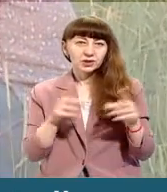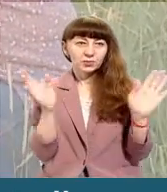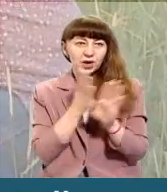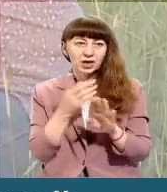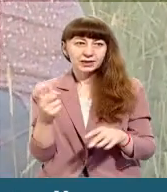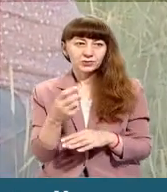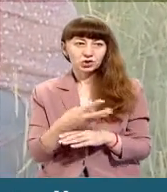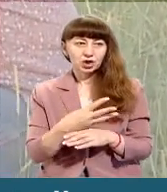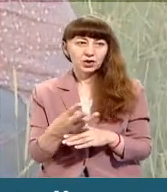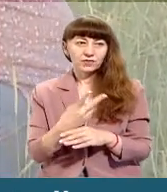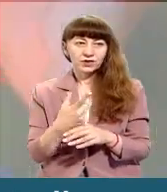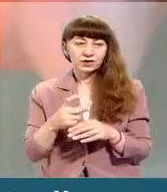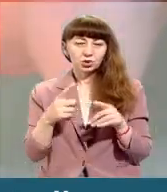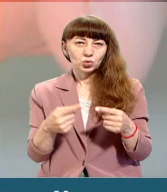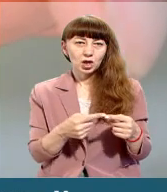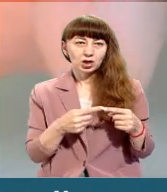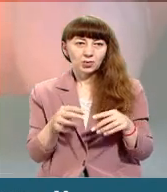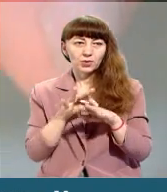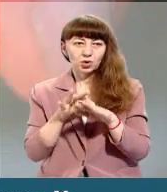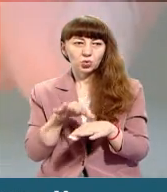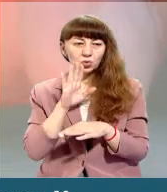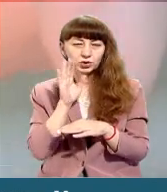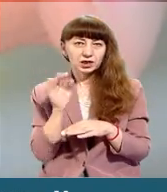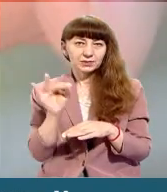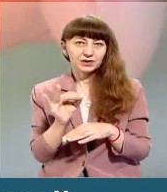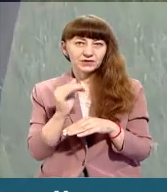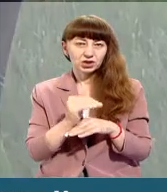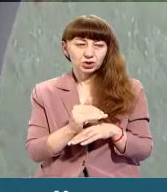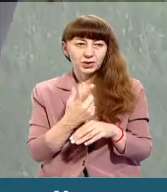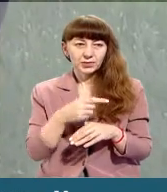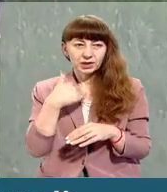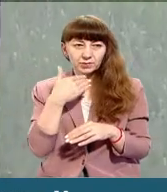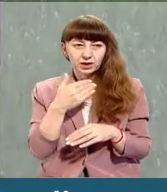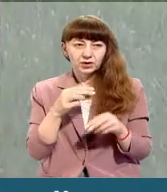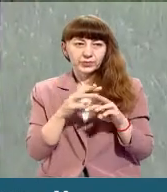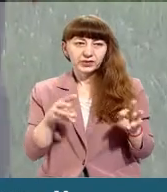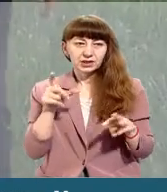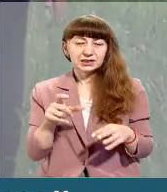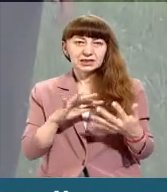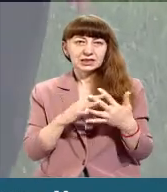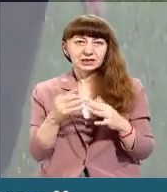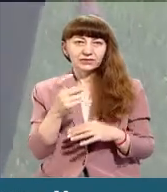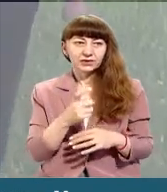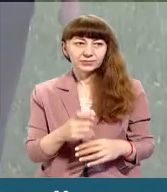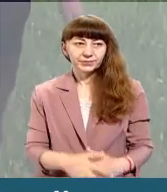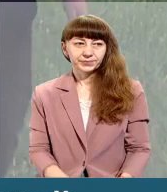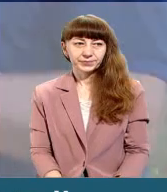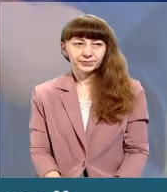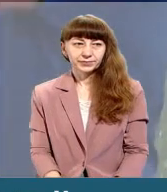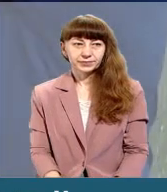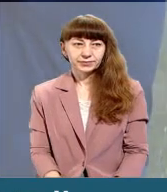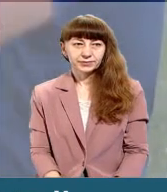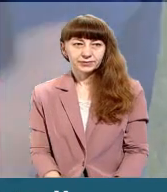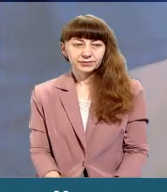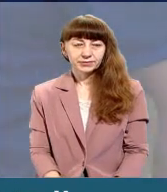условиями химическая обработка в этих регионах проводится в утреннее и вечернее время. Об этом докладывают министру сельского хозяйства республики.